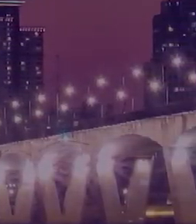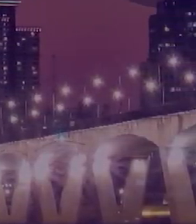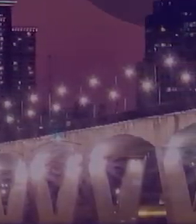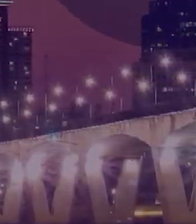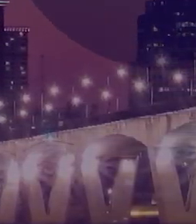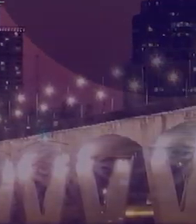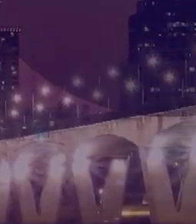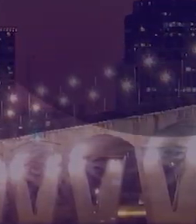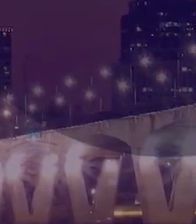인정했습니다